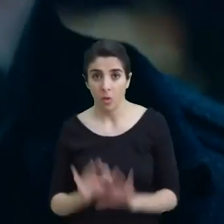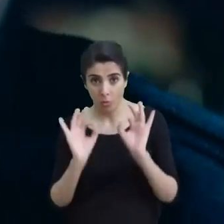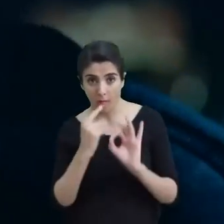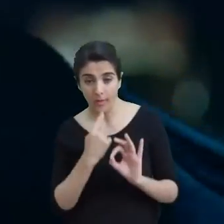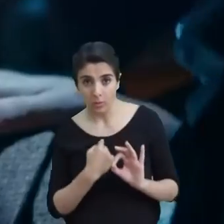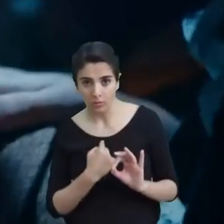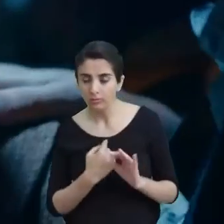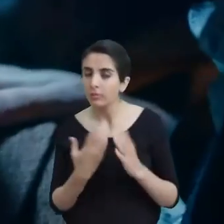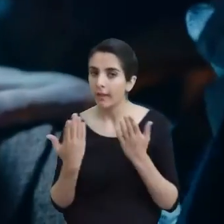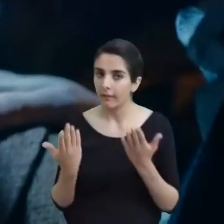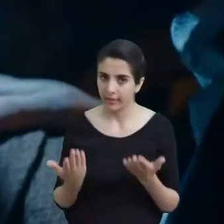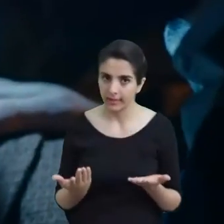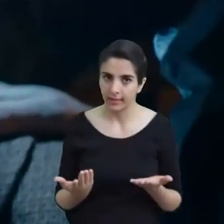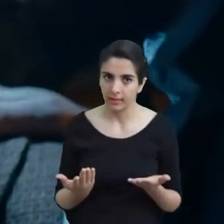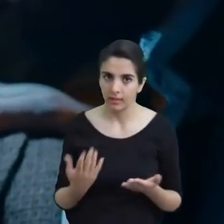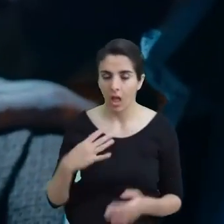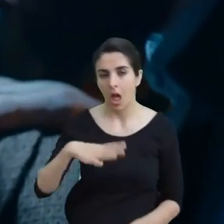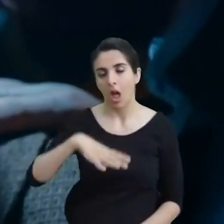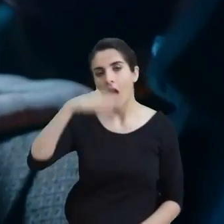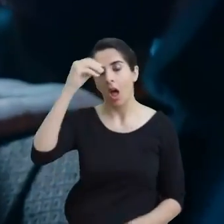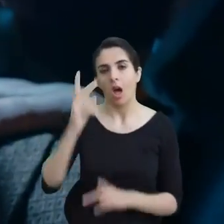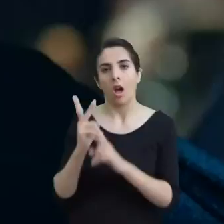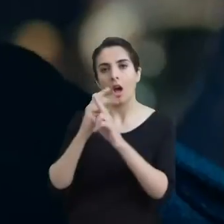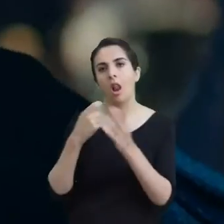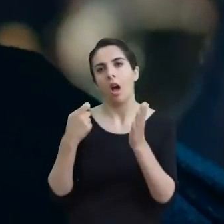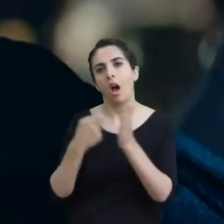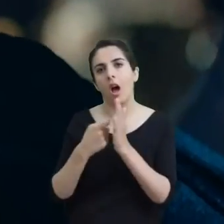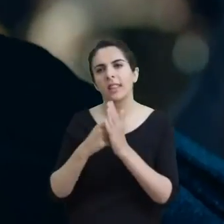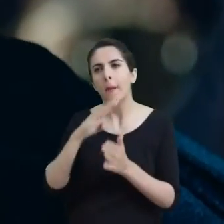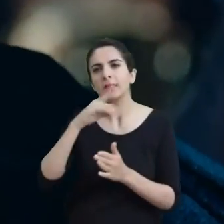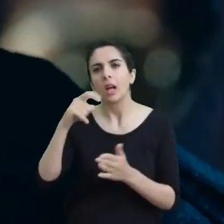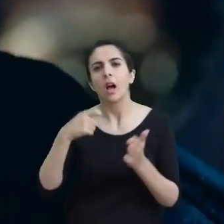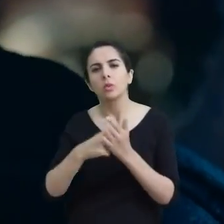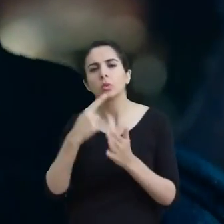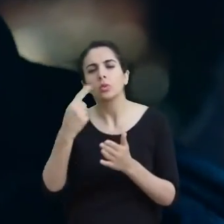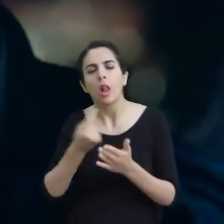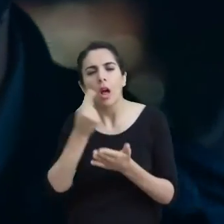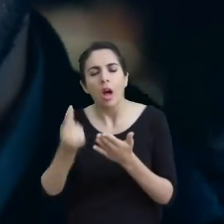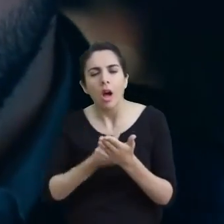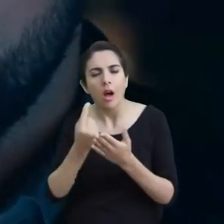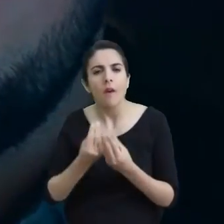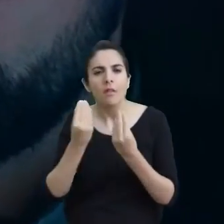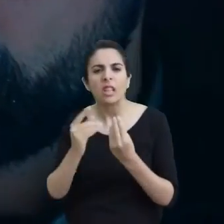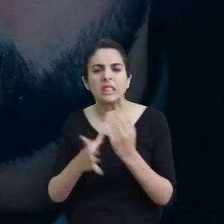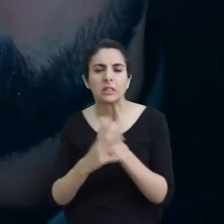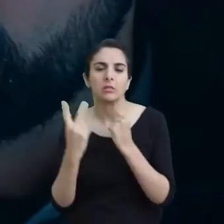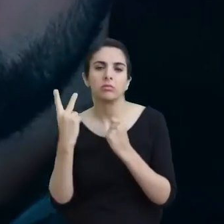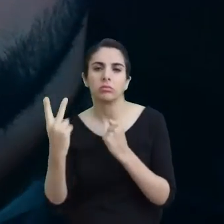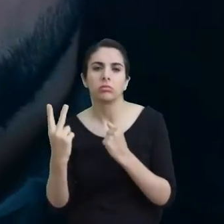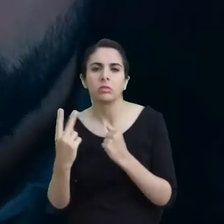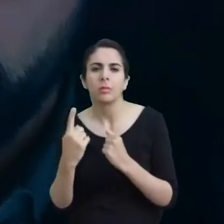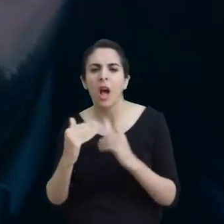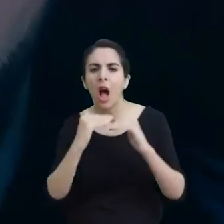Öyle mi? Evet. Hayalet. Adına Mısır'da kasideler yazılan bir